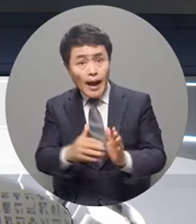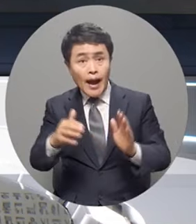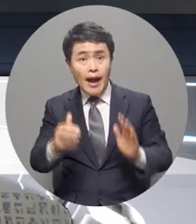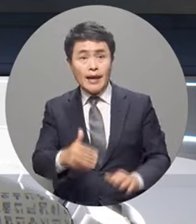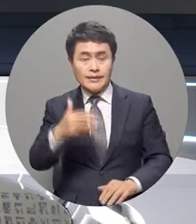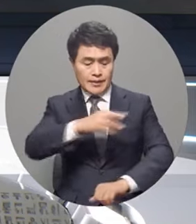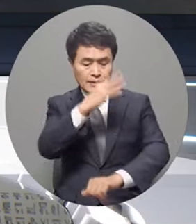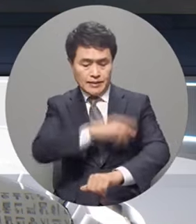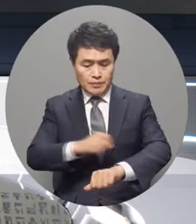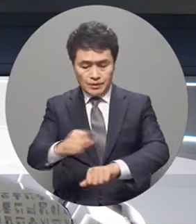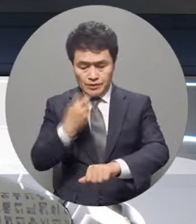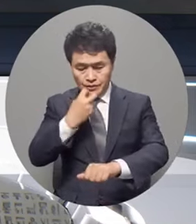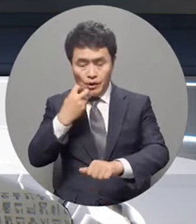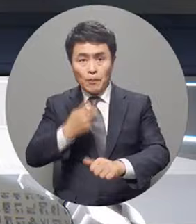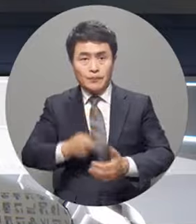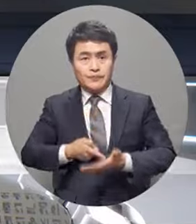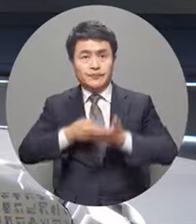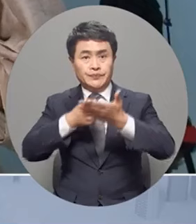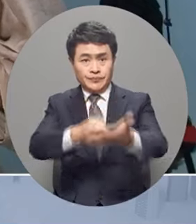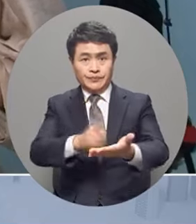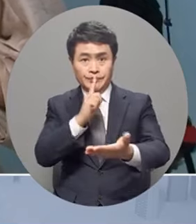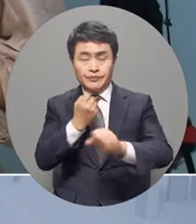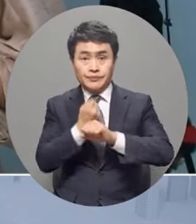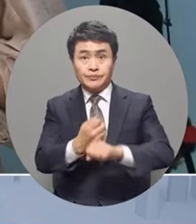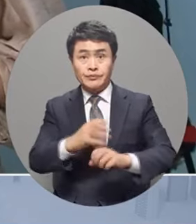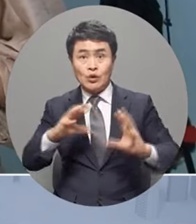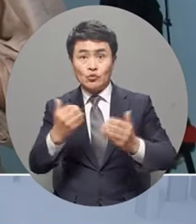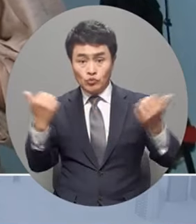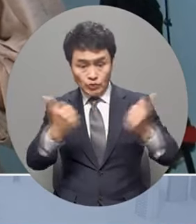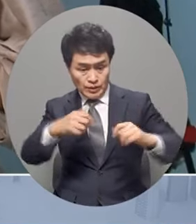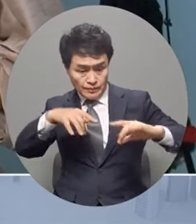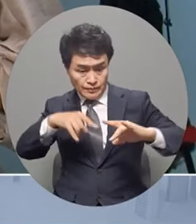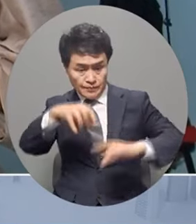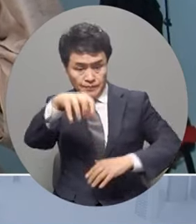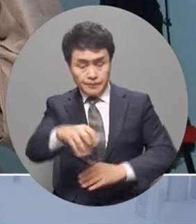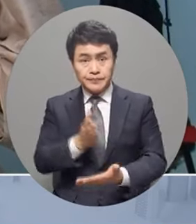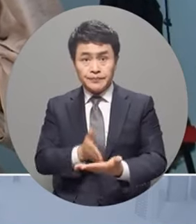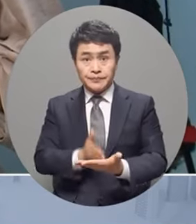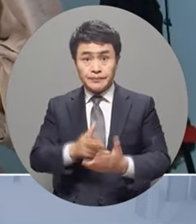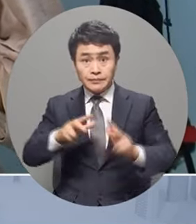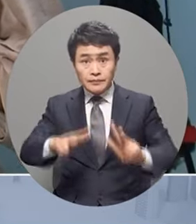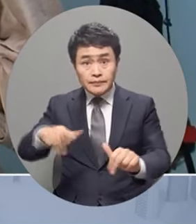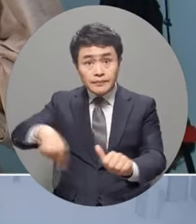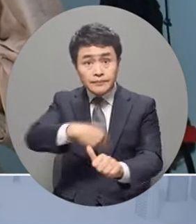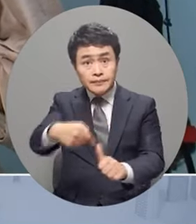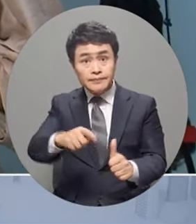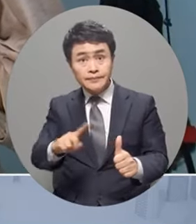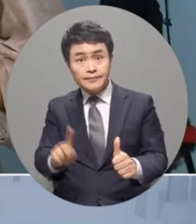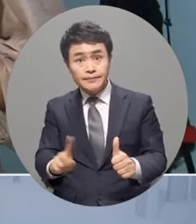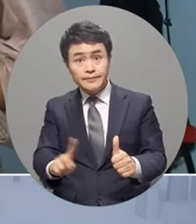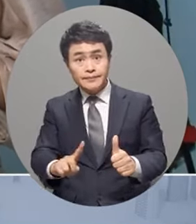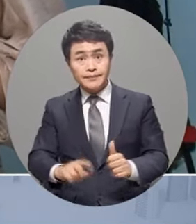방침입니다 국회 현장 연결해 보겠습니다 김재인 기자 지금 진행 상황이